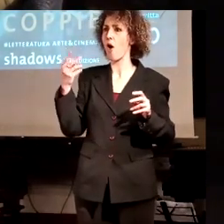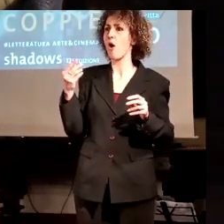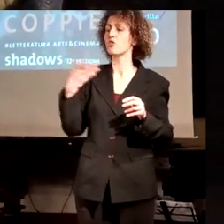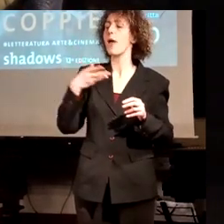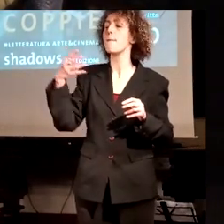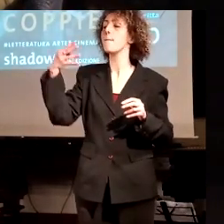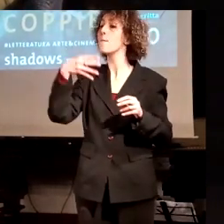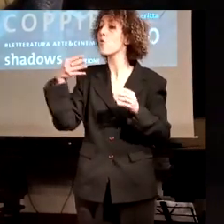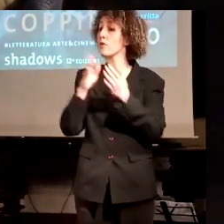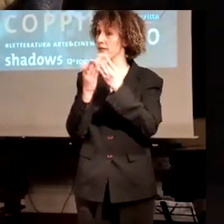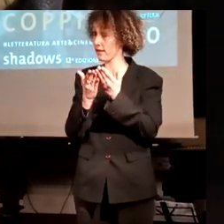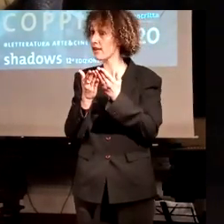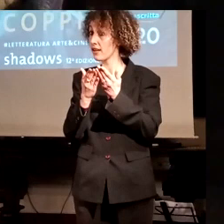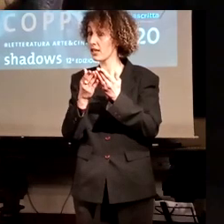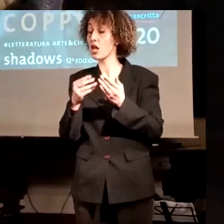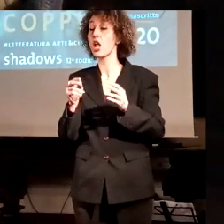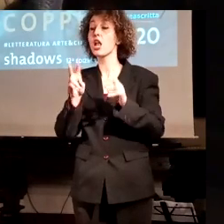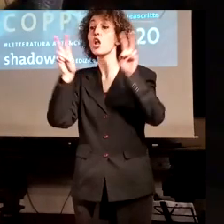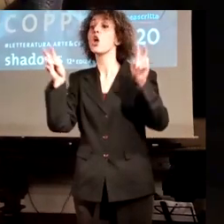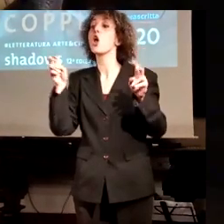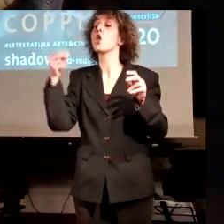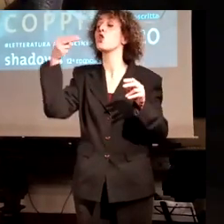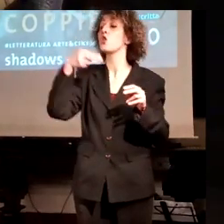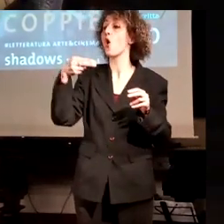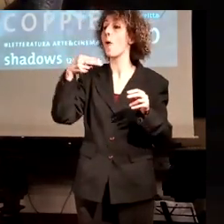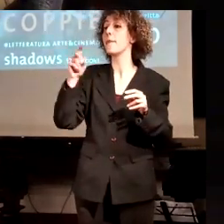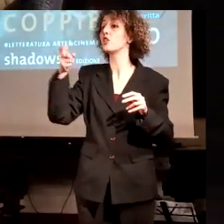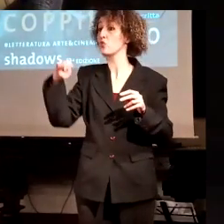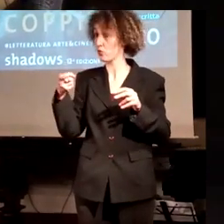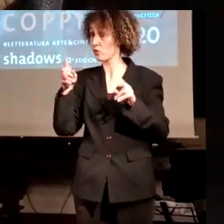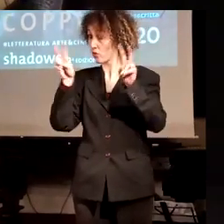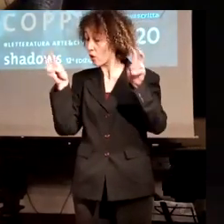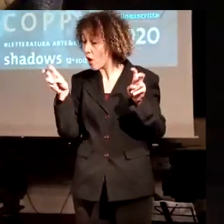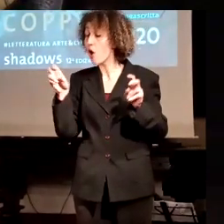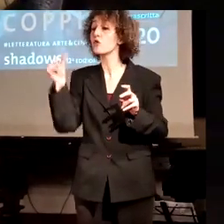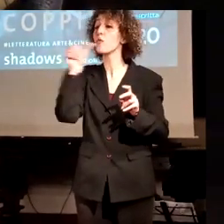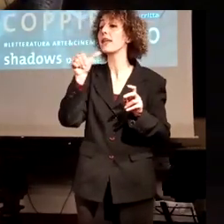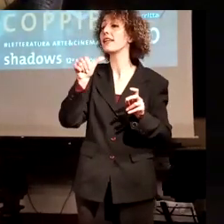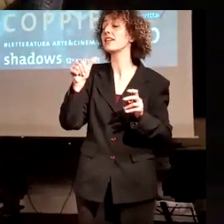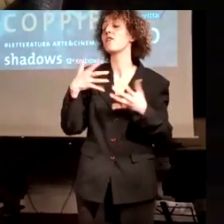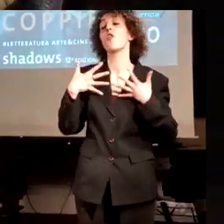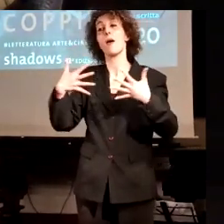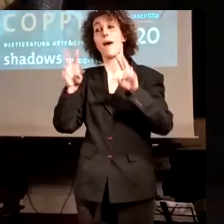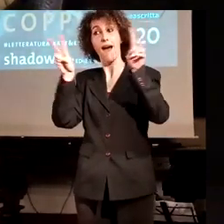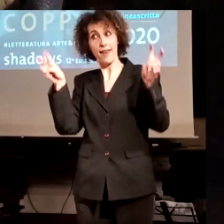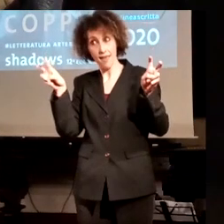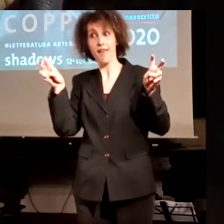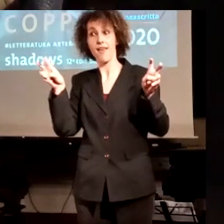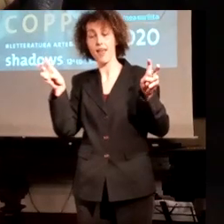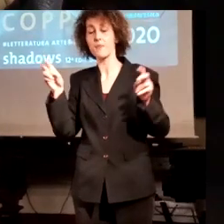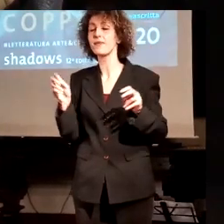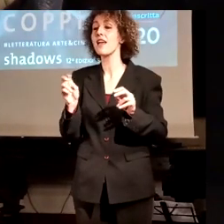nostri autori dei nostri classici il nome giusto è il superlativo di amare due romanzi usciti per ponte alle grazie e poi lui sa